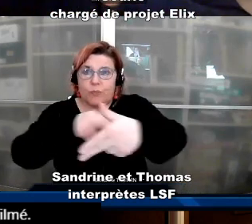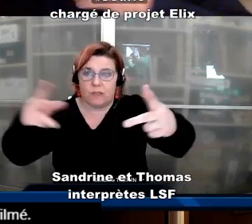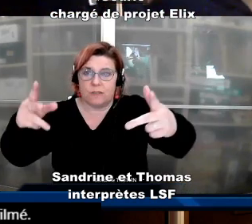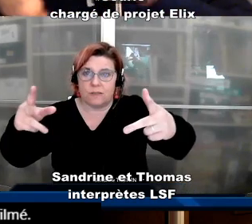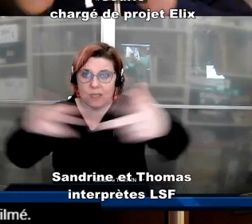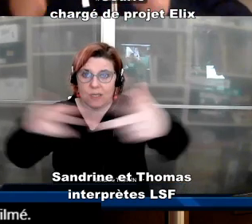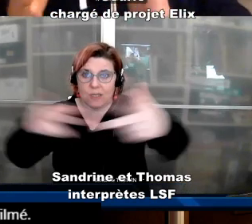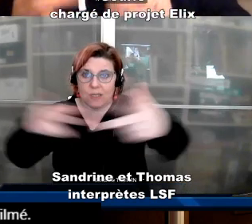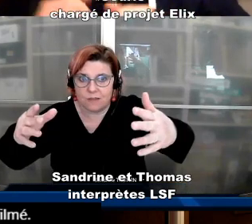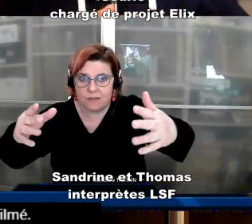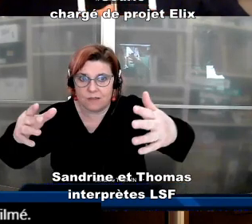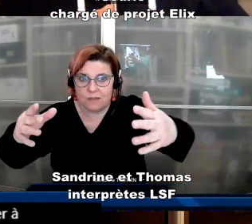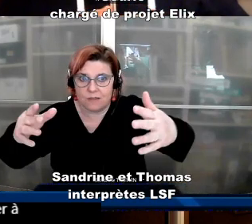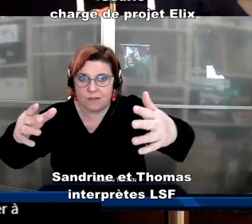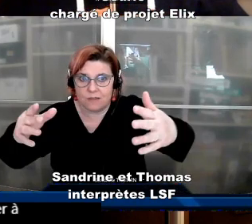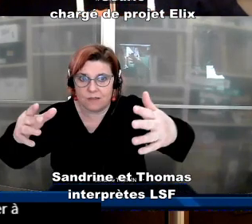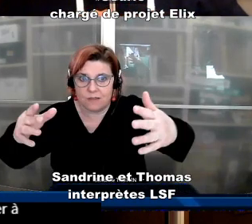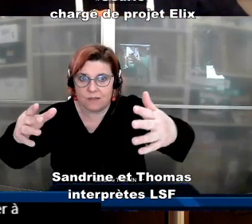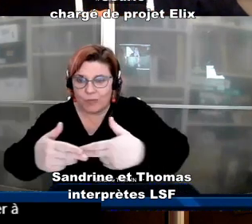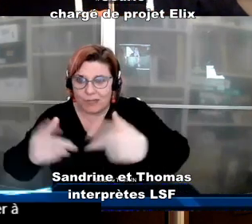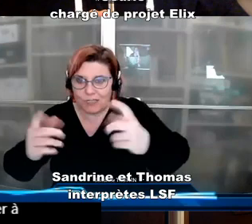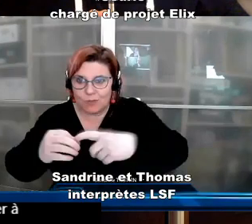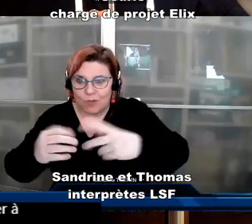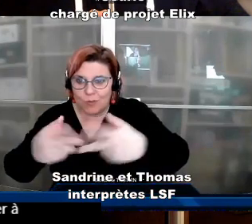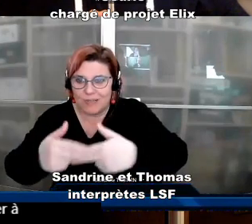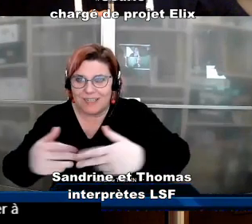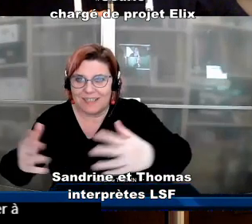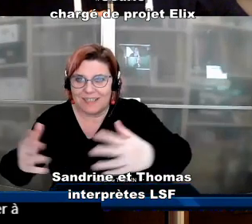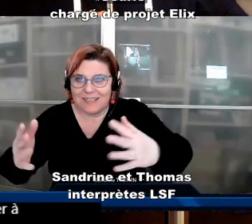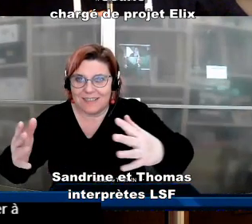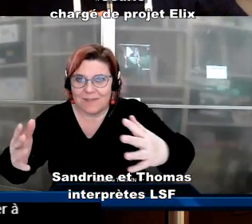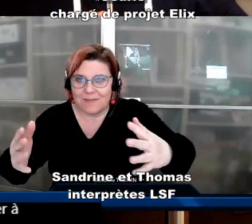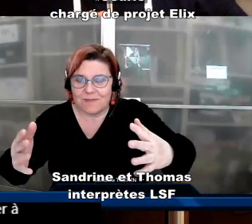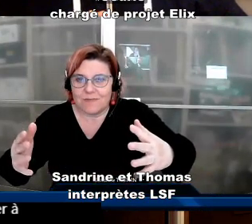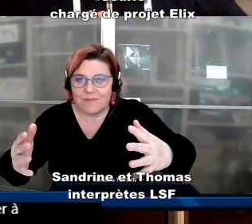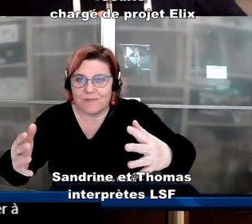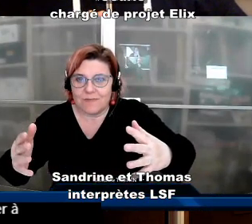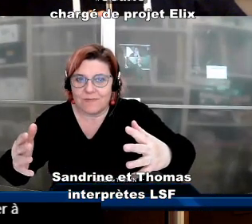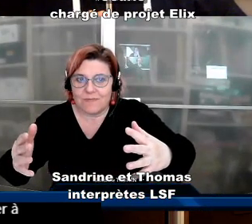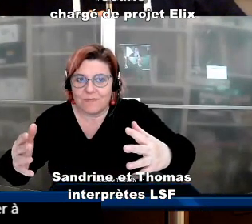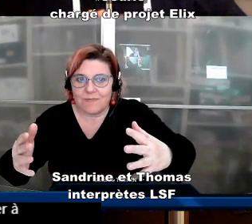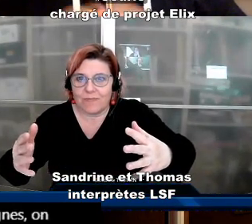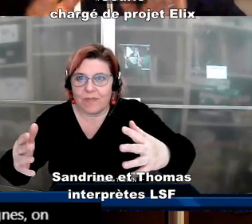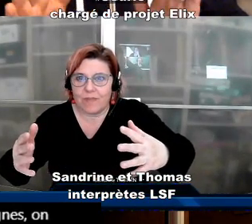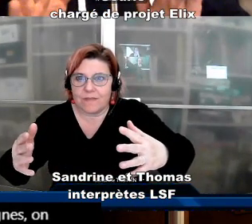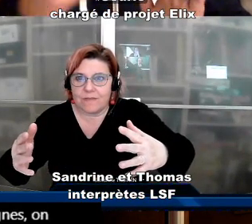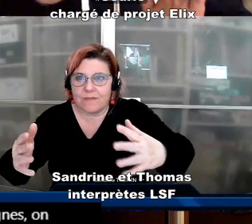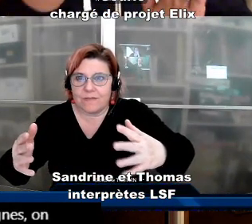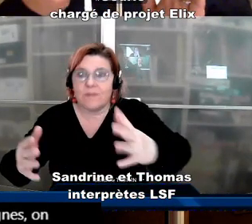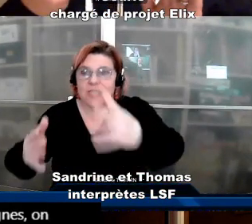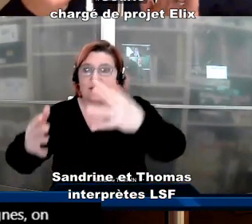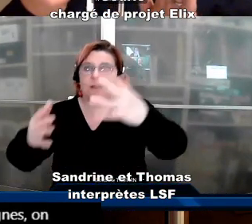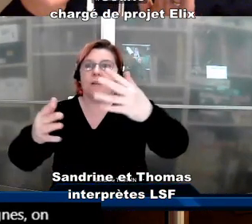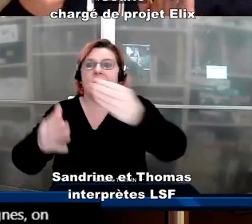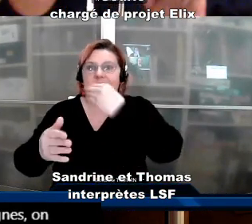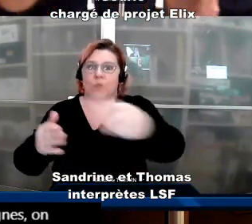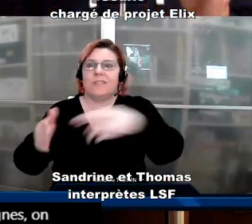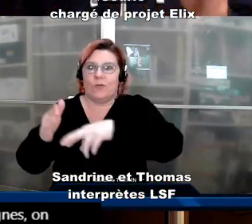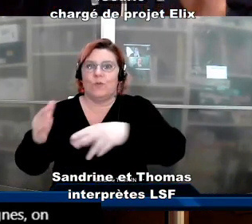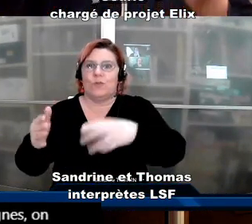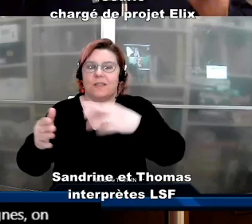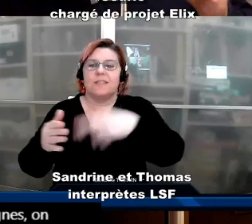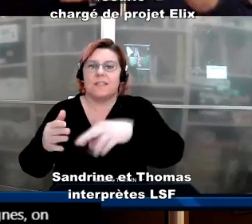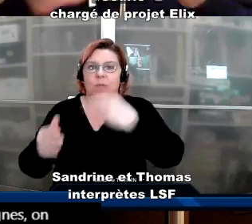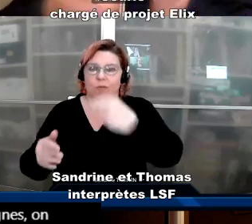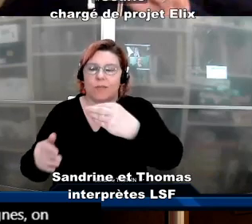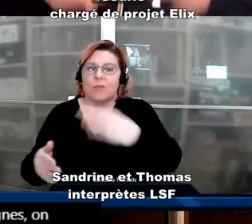ça coupe. Ça coupe. Pour l'interprète, ça a coupé. La connexion a coupé. Ah. Ça... Vas-y. Là, tu as récupéré l'image.